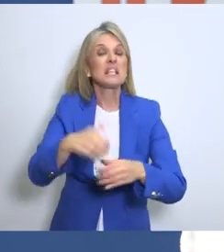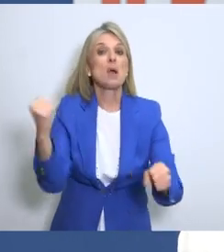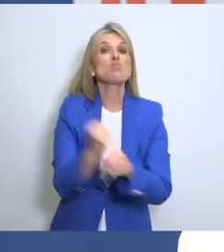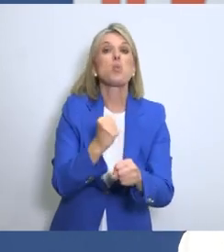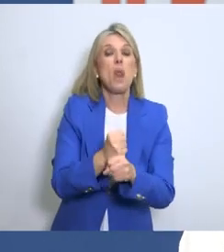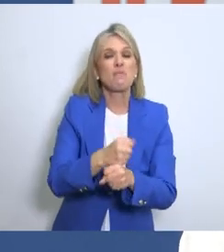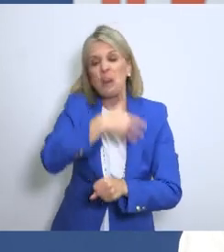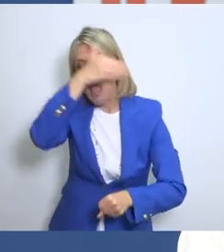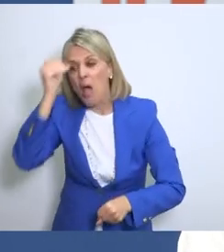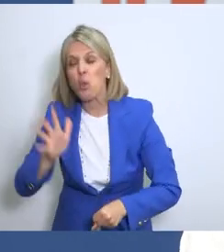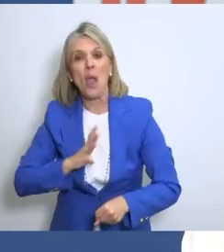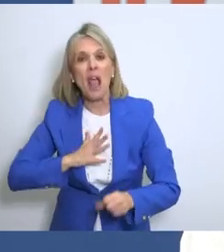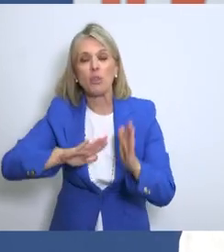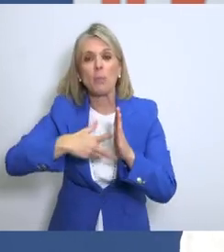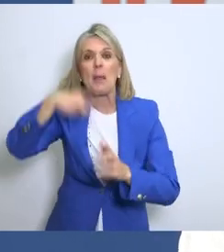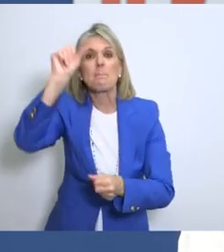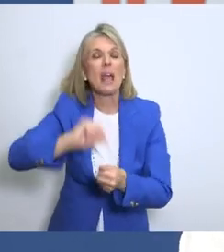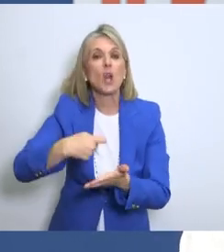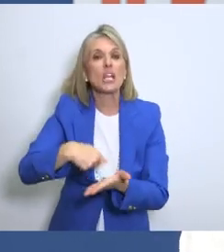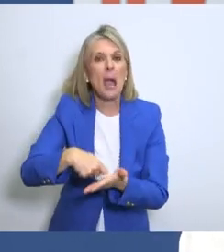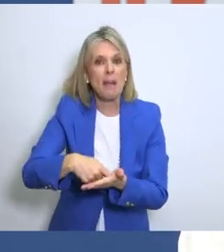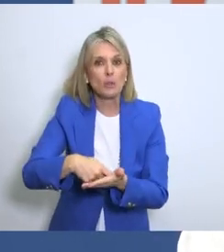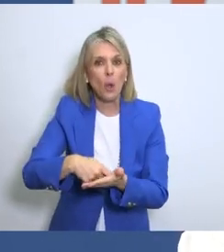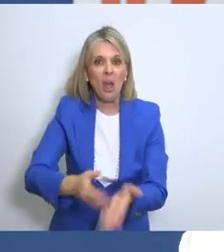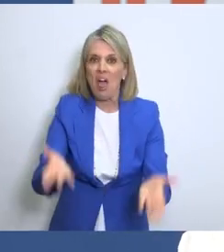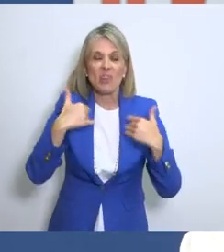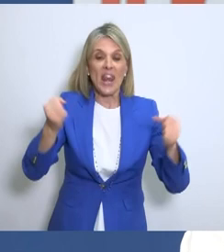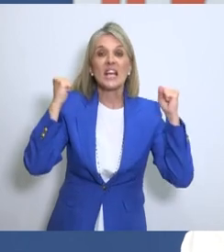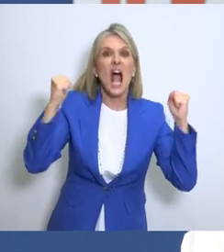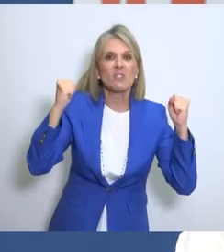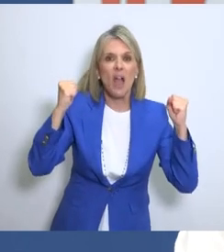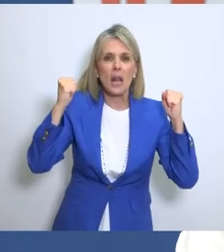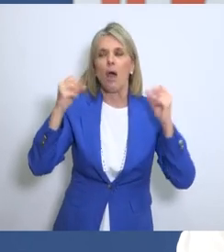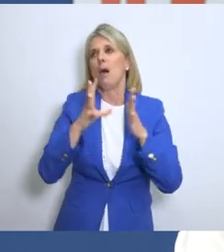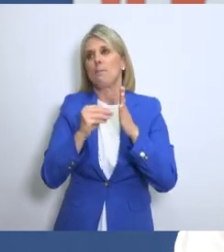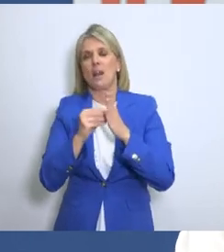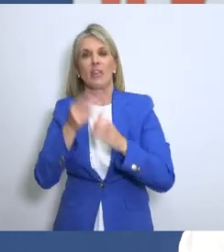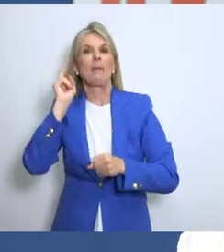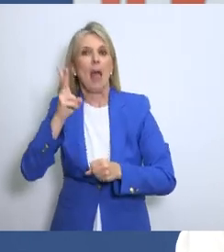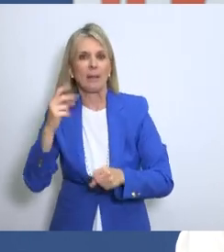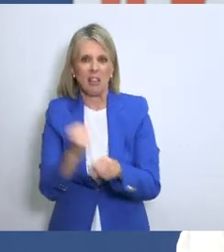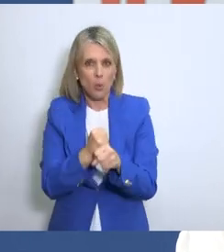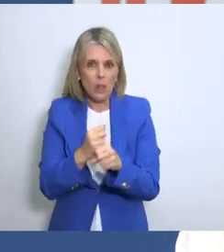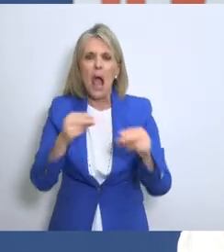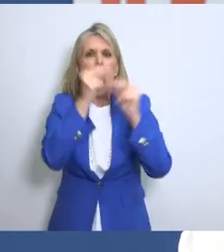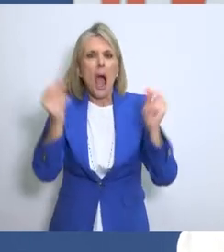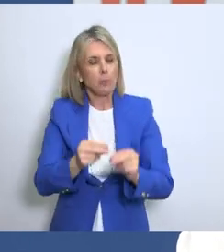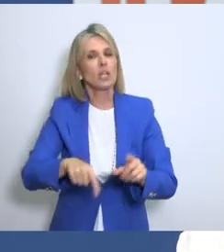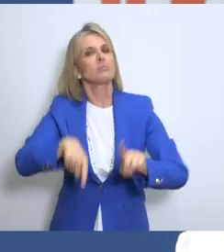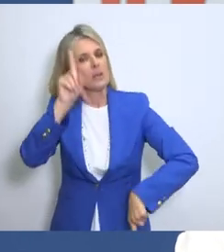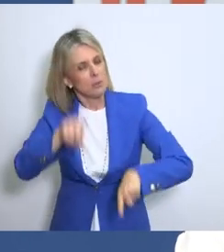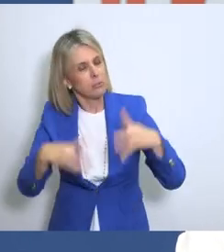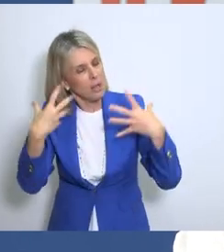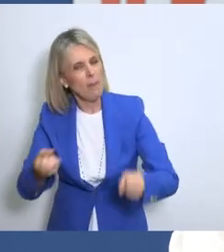δολοφονίες, εξαιτίας των ανύπαρκτων μέτρων ασφαλείας, γιατί έτσι επιβάλλει ο νόμος Χατζηδάκη και το δίκαιο